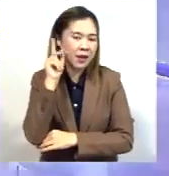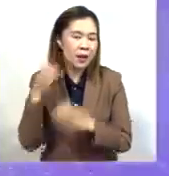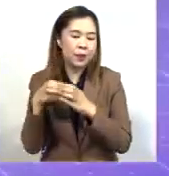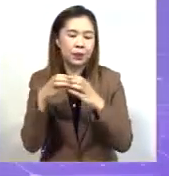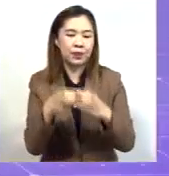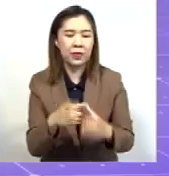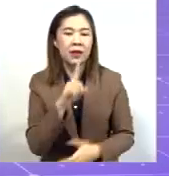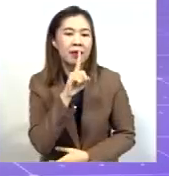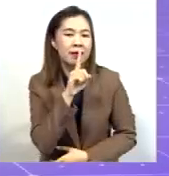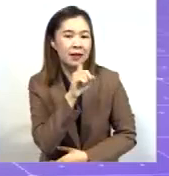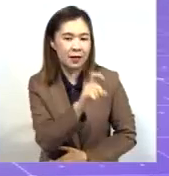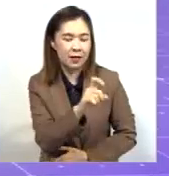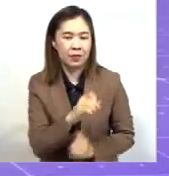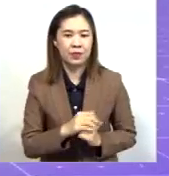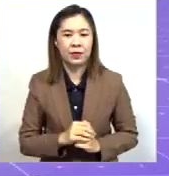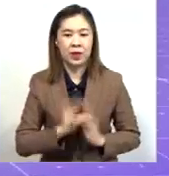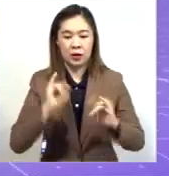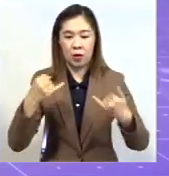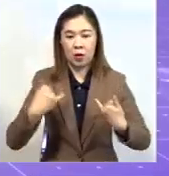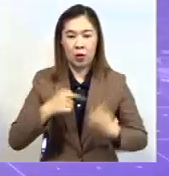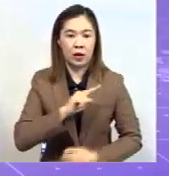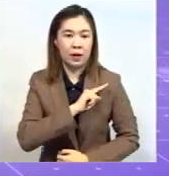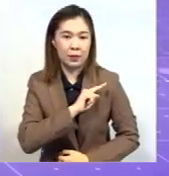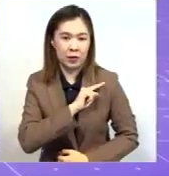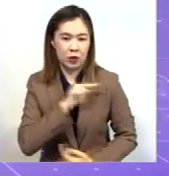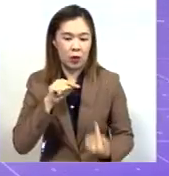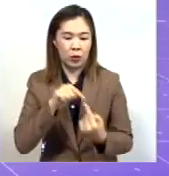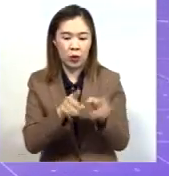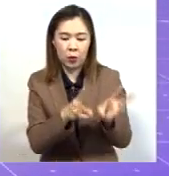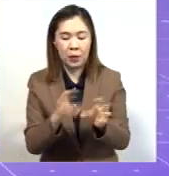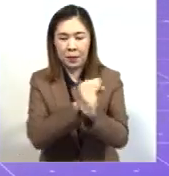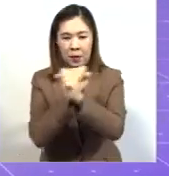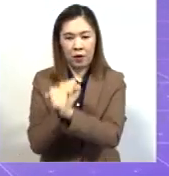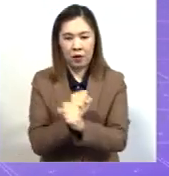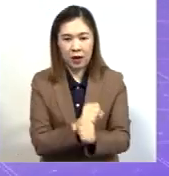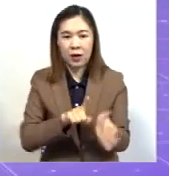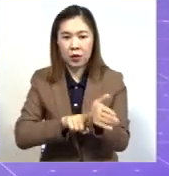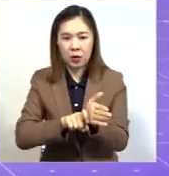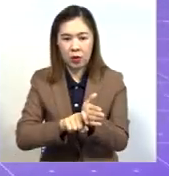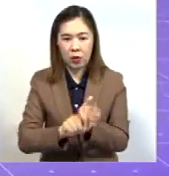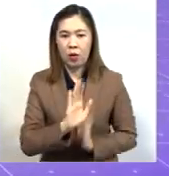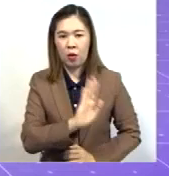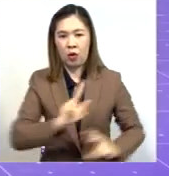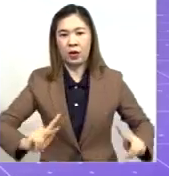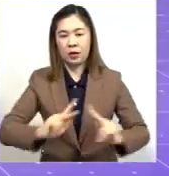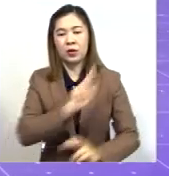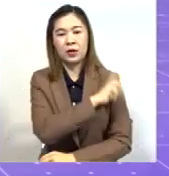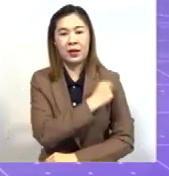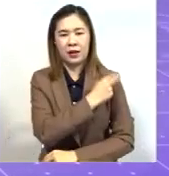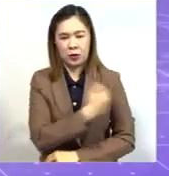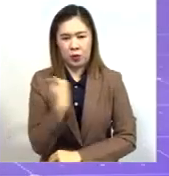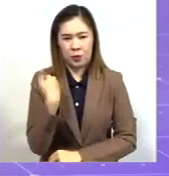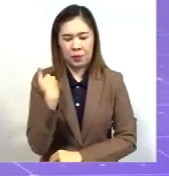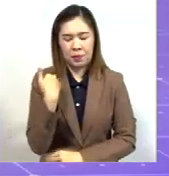ยถามเจ้าของคนที่รับผิดชอบกับเรื่องของการป้องกันการแพร่ระบาดนั่นก็คือกระทรวงสาธารณสุขว่ามีม